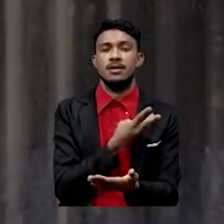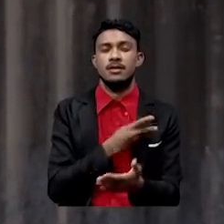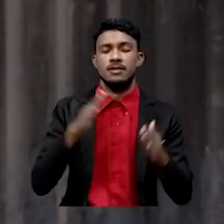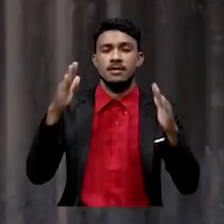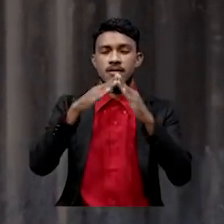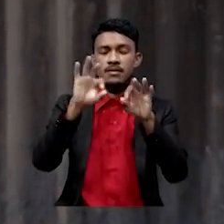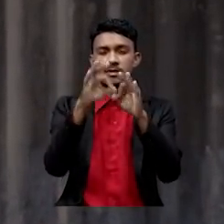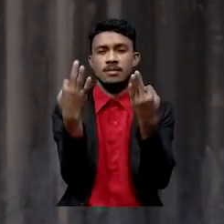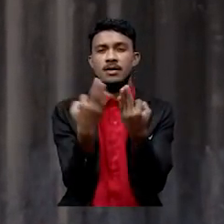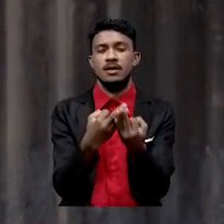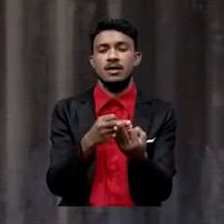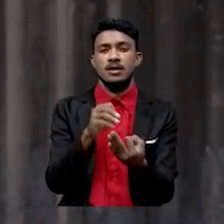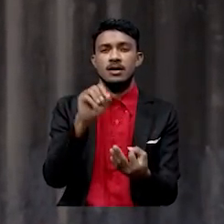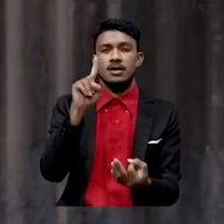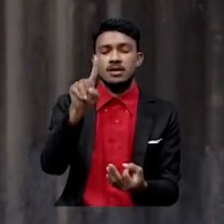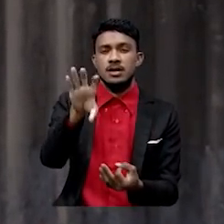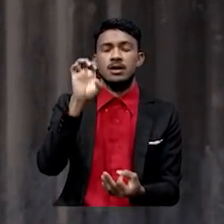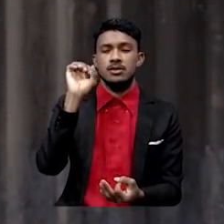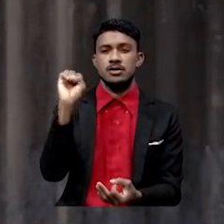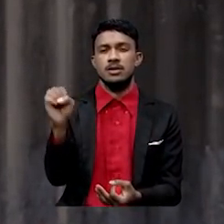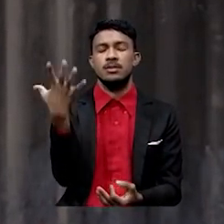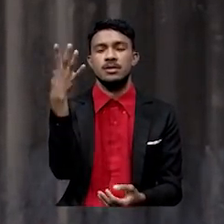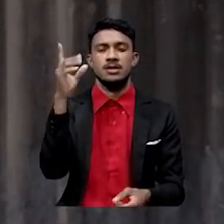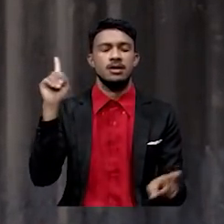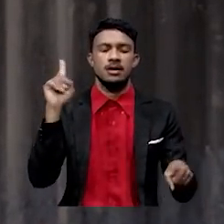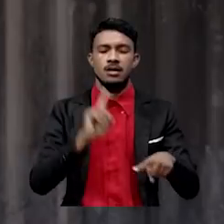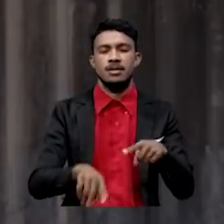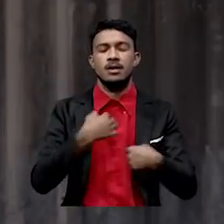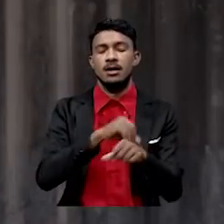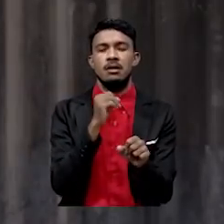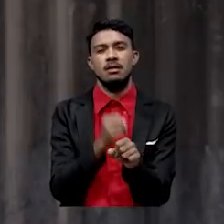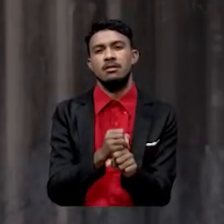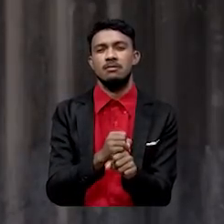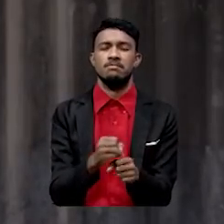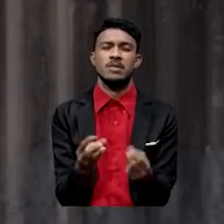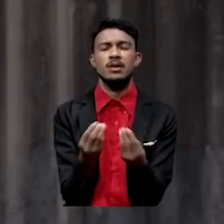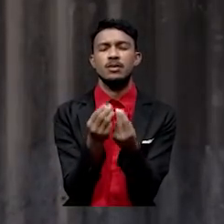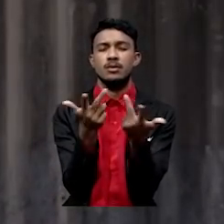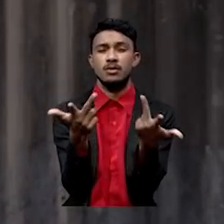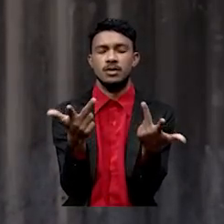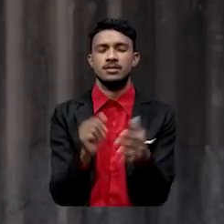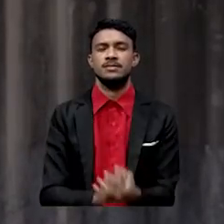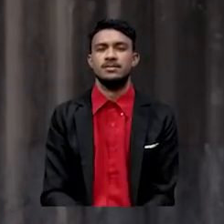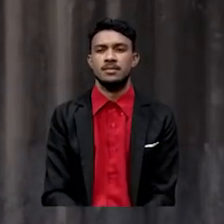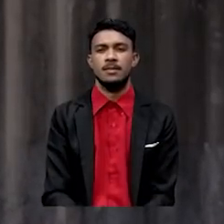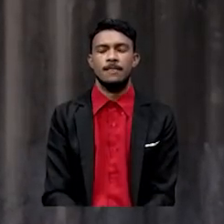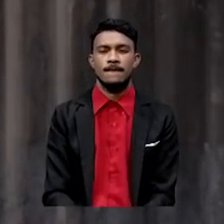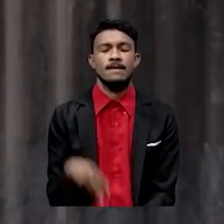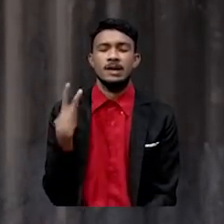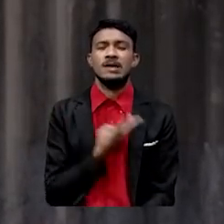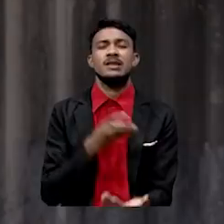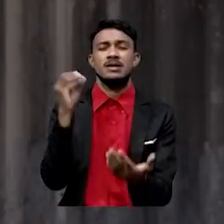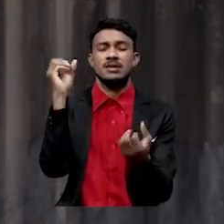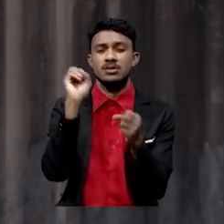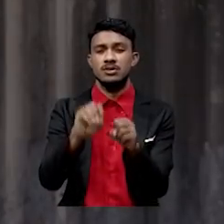Abah 150 ni telah halu buat dia. $4 nessa la vale liu carita só e barai ensa